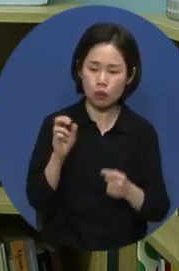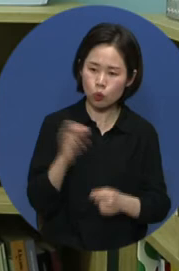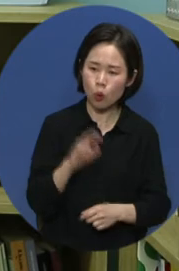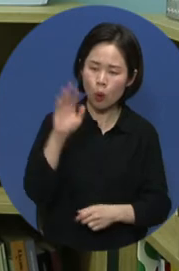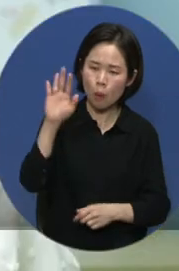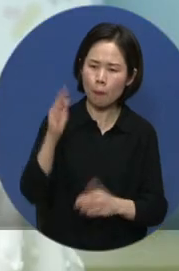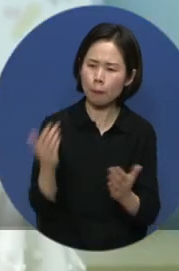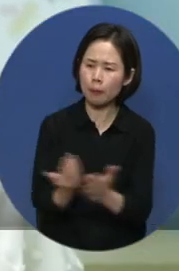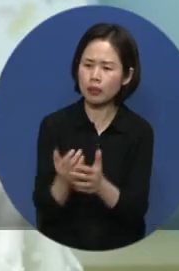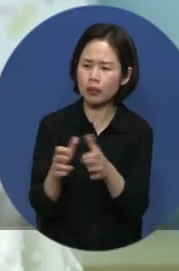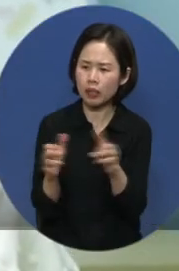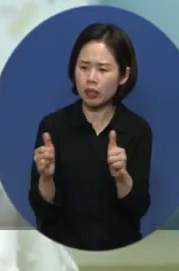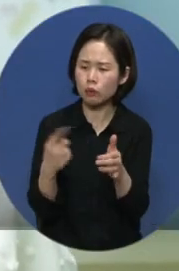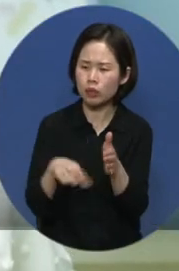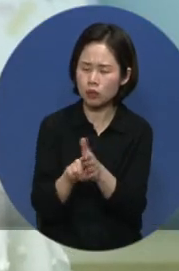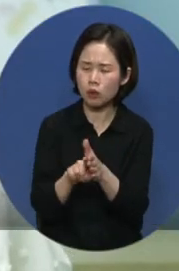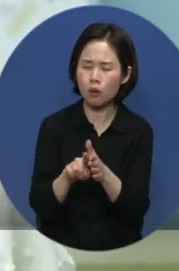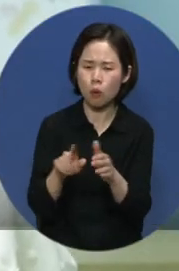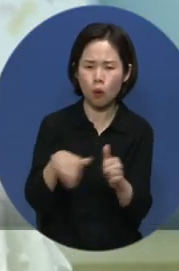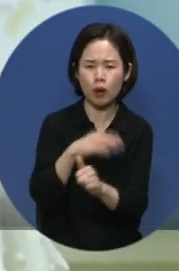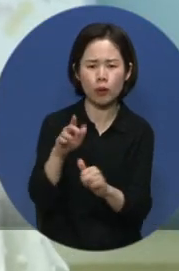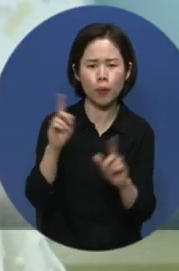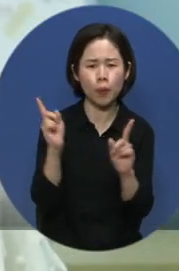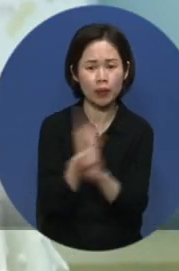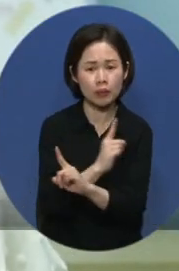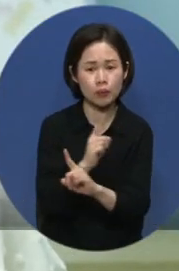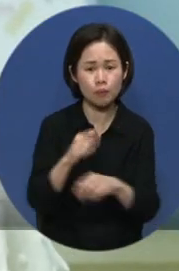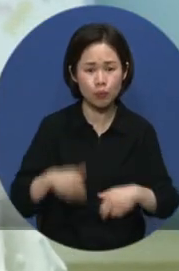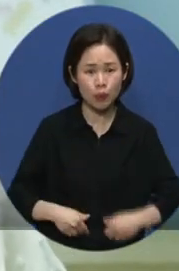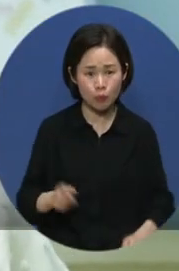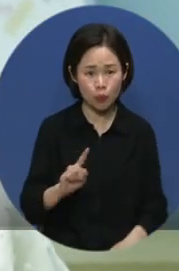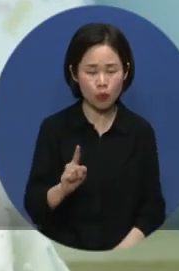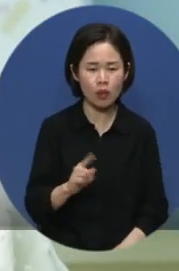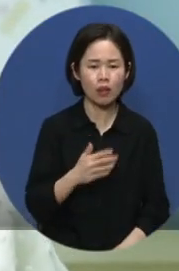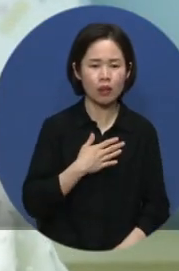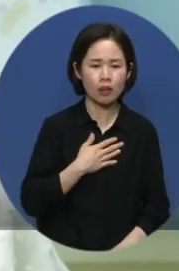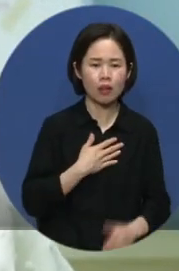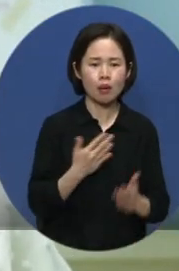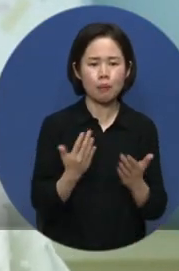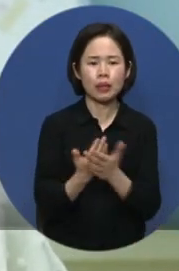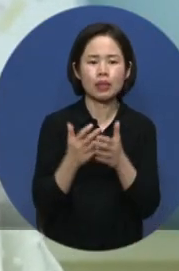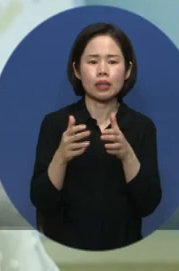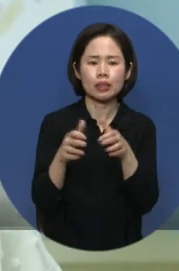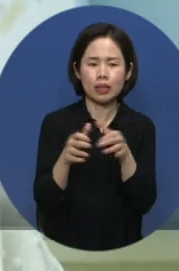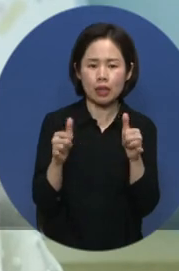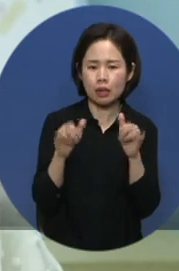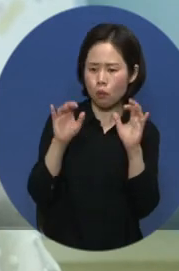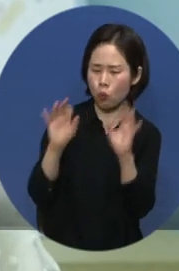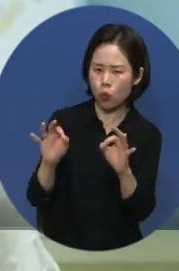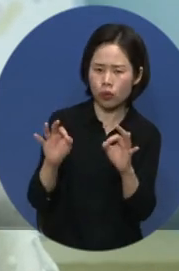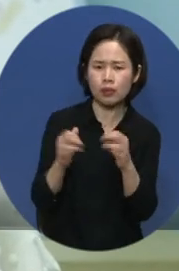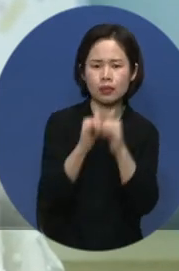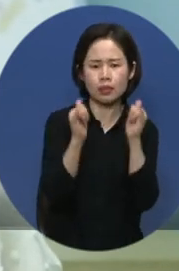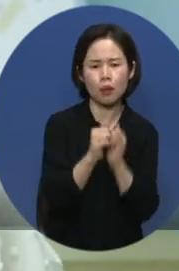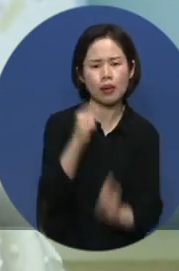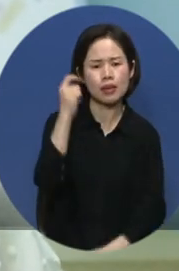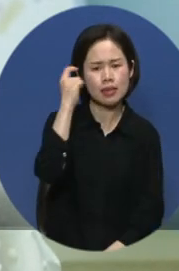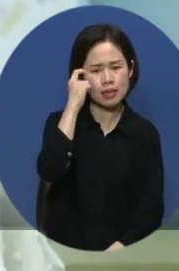생각하시나요? 저는 발달장애인을 바라보는 사회의 시선이나 인식이 조금 바뀌었으면 좋겠다는 생각을